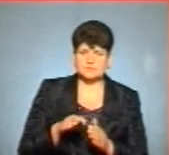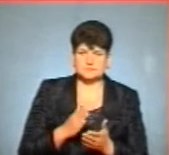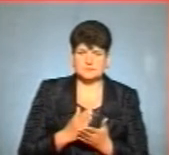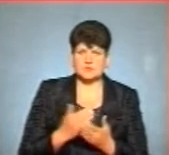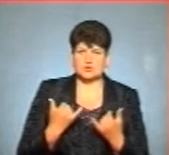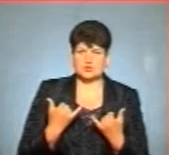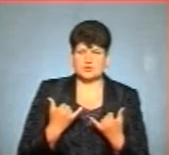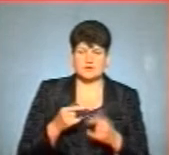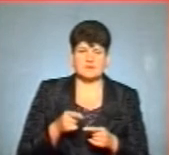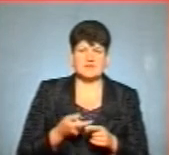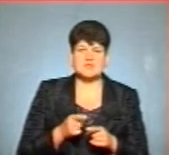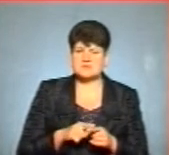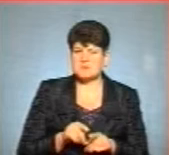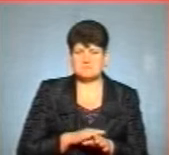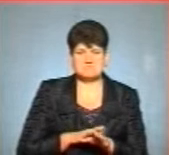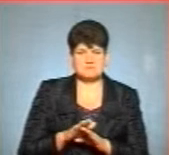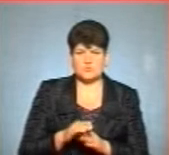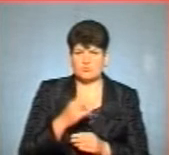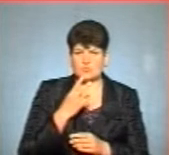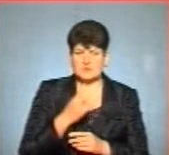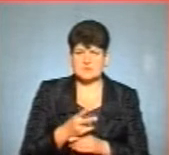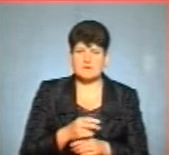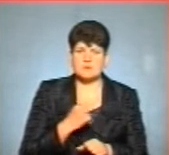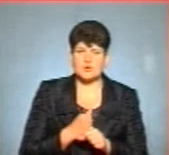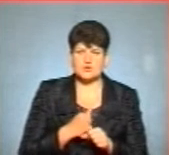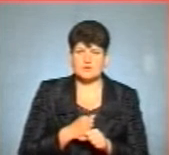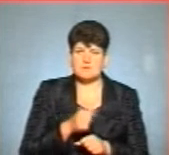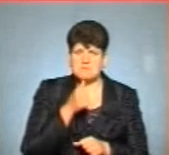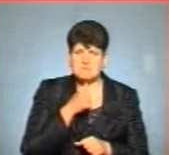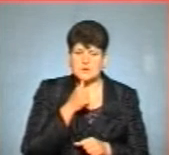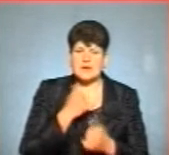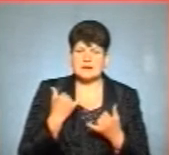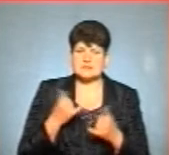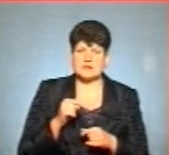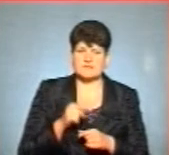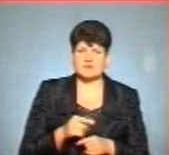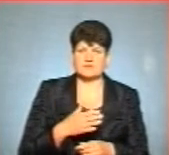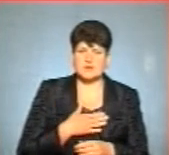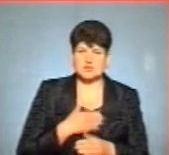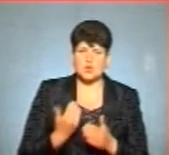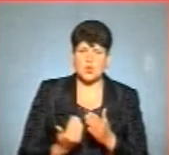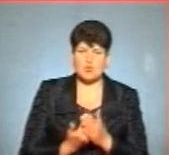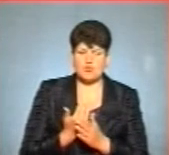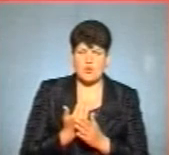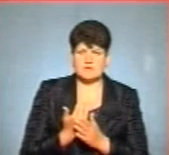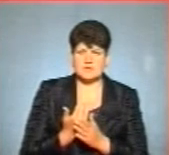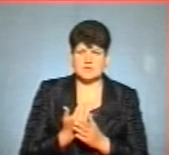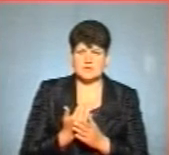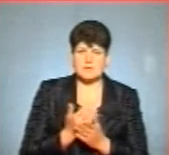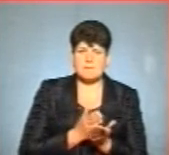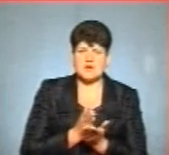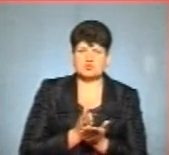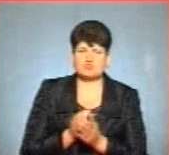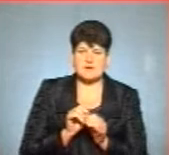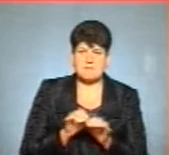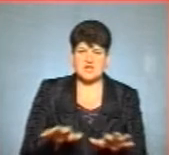одиниць. На сьогодні він себе оправдав повністю, працював в тестовому режимі і зараз він в нашій оновленій маршрутній мережі.